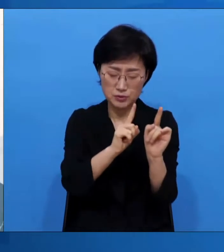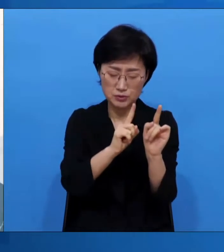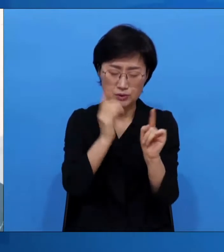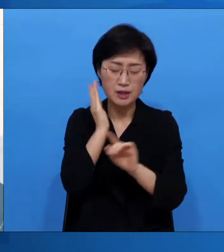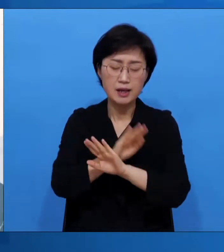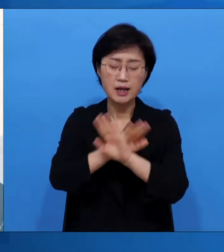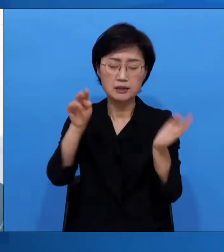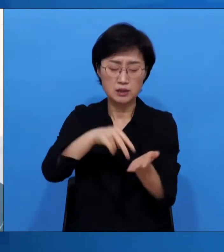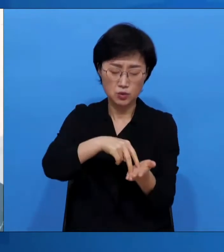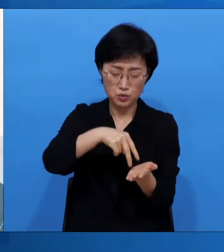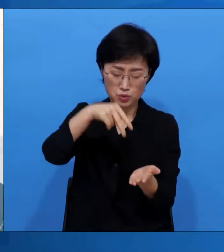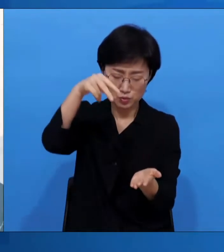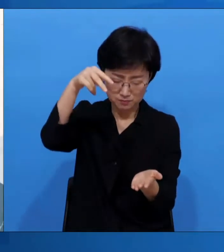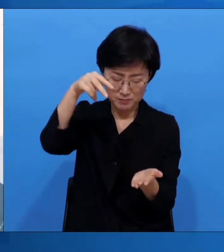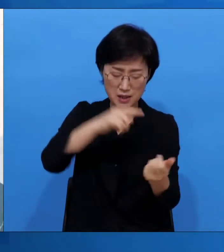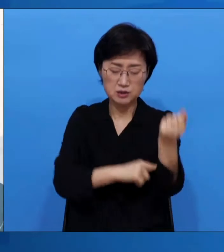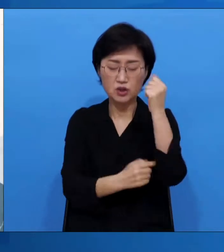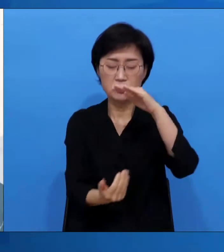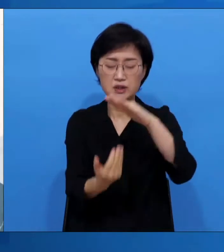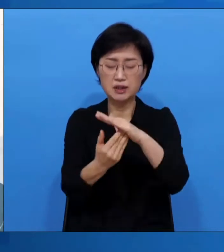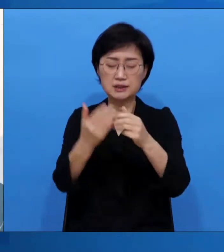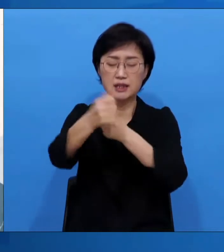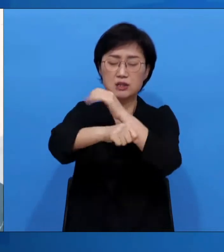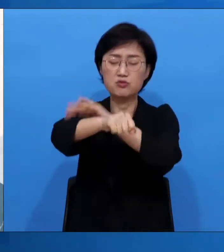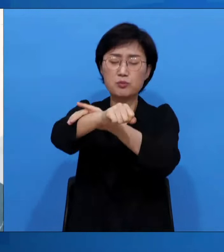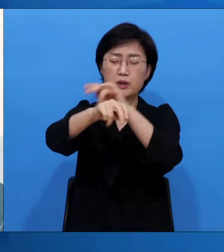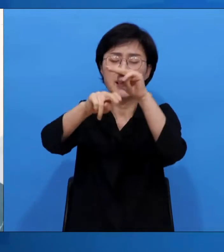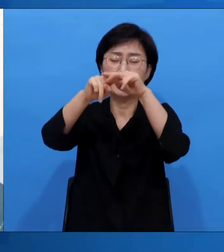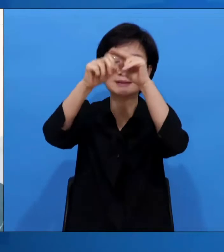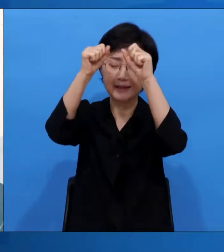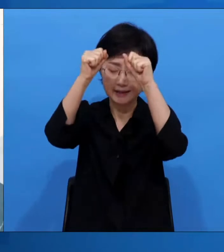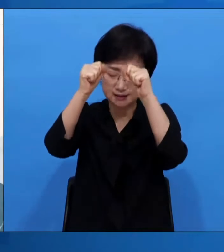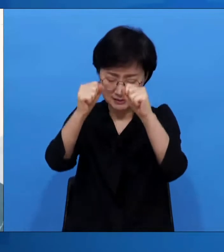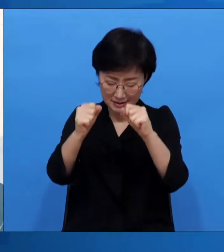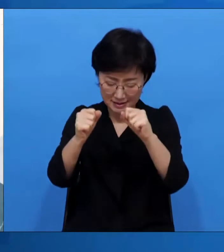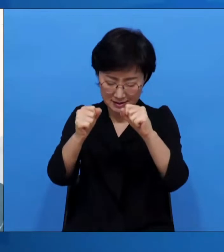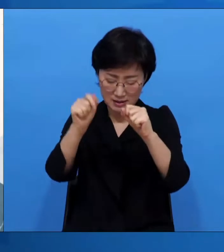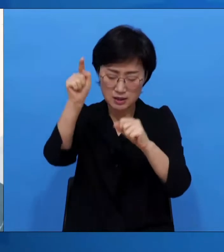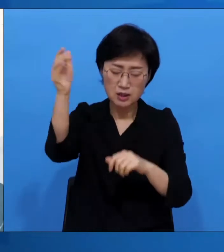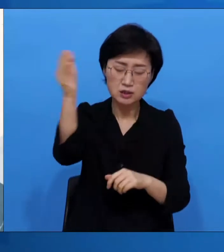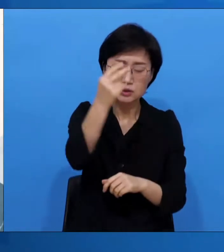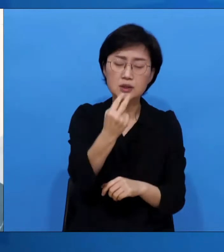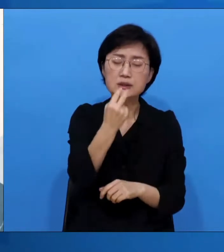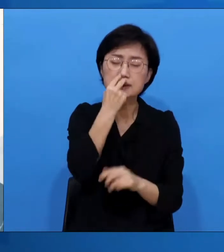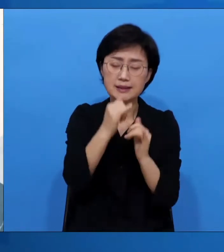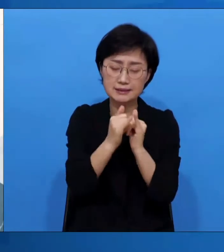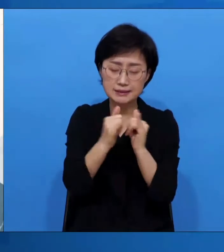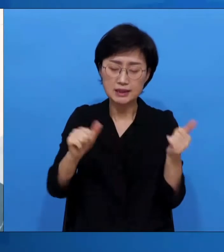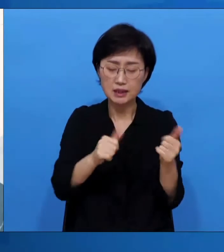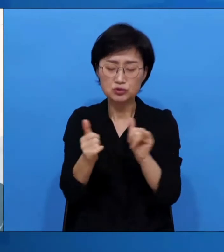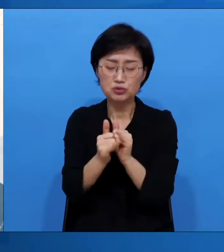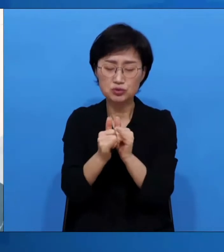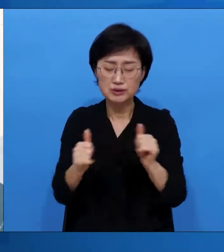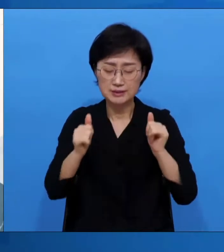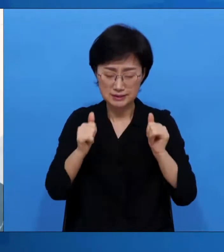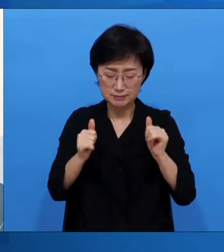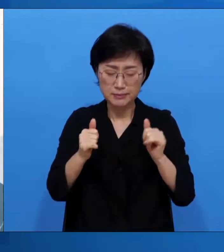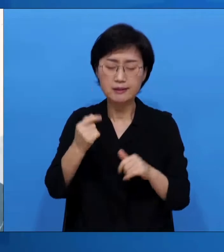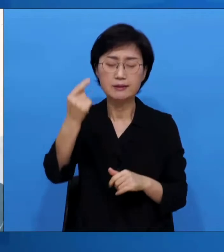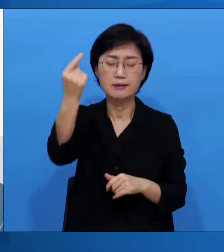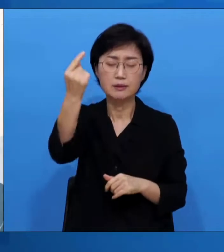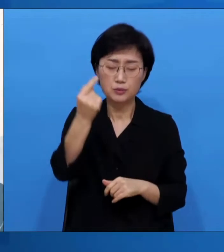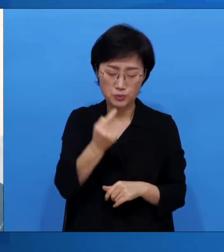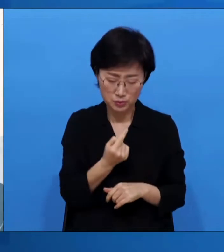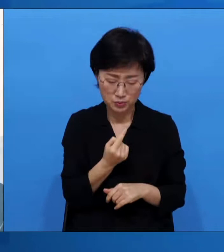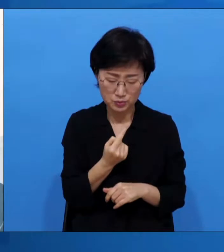살아나시며 하늘에 오르사 전능하신 하나님 우편에 앉아 계시다가 저리로서 산 자와 죽은 자를